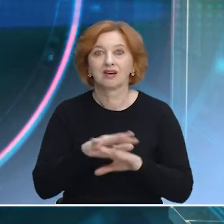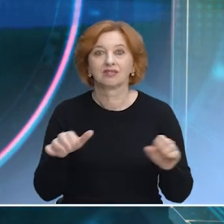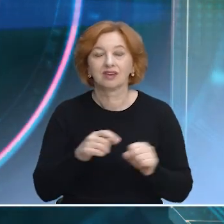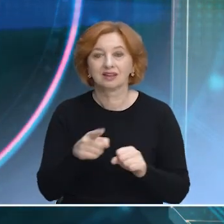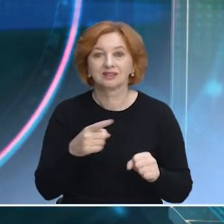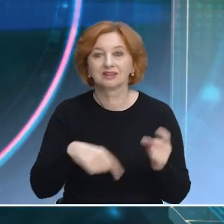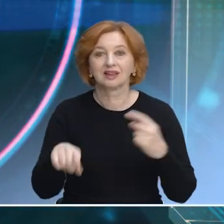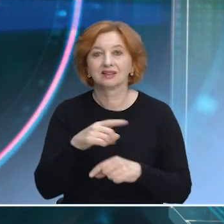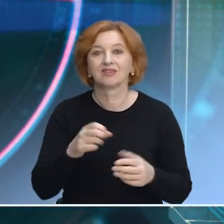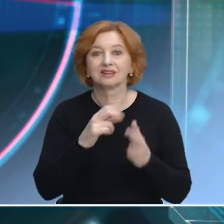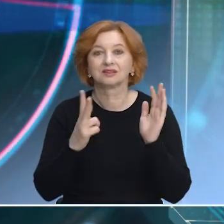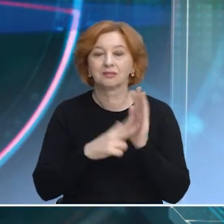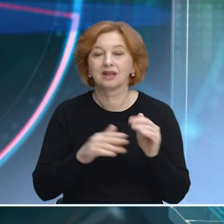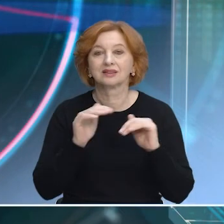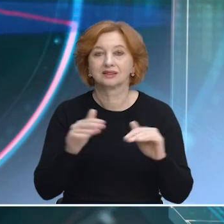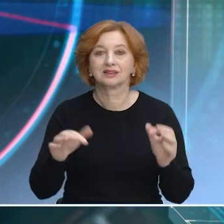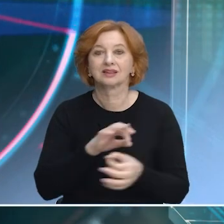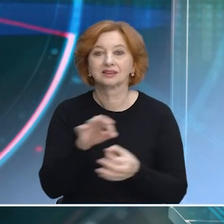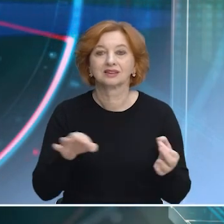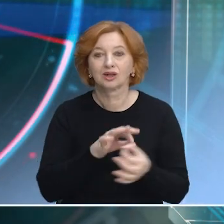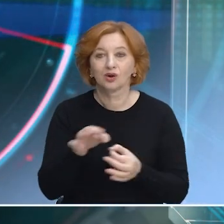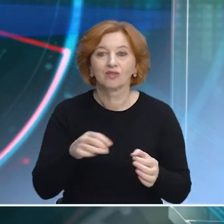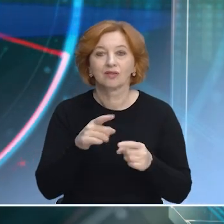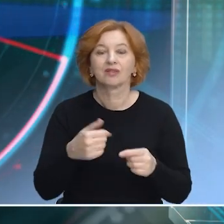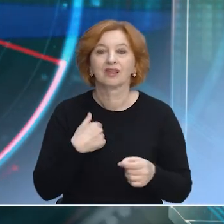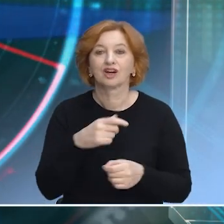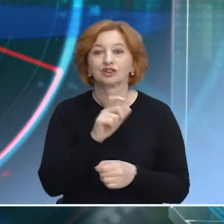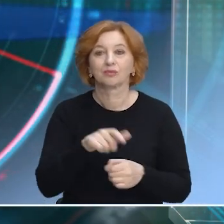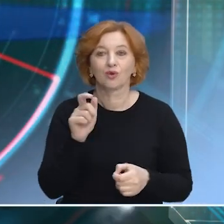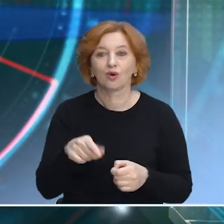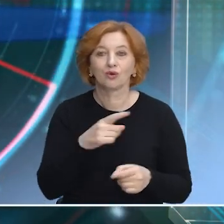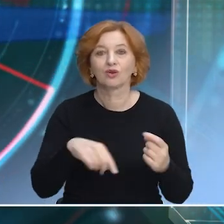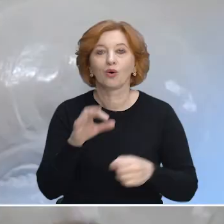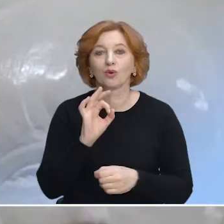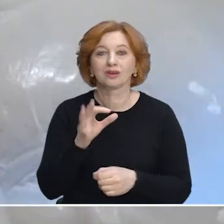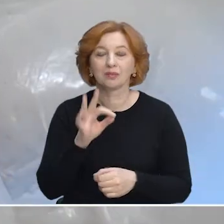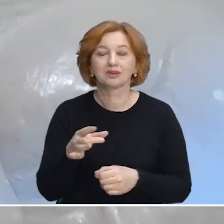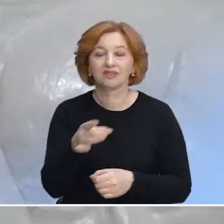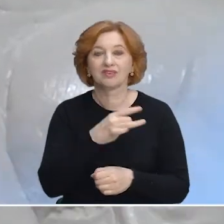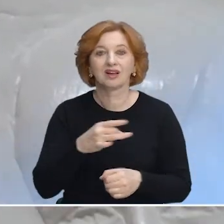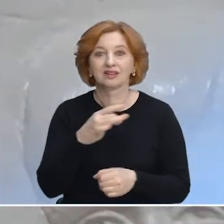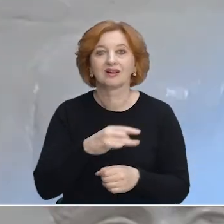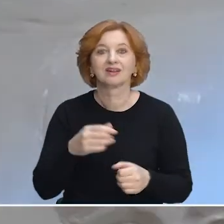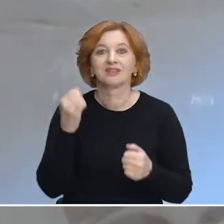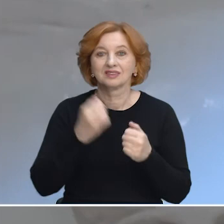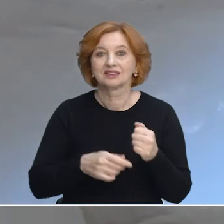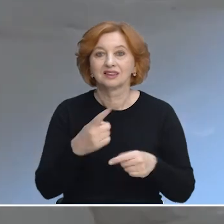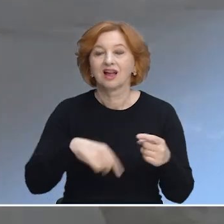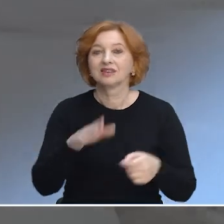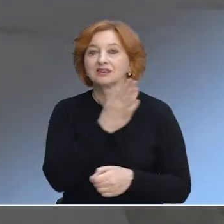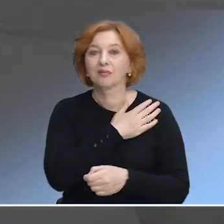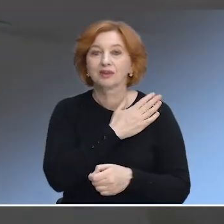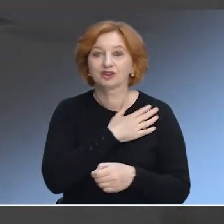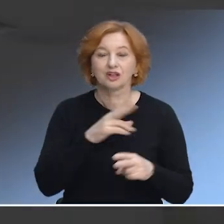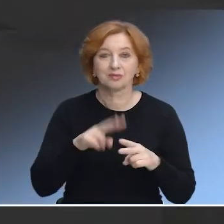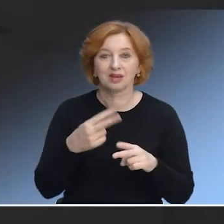теплом 12 детей-сирот. Слово нашим коллегам из Октябрьского района. Трудная судьба выпала на плечи Анны